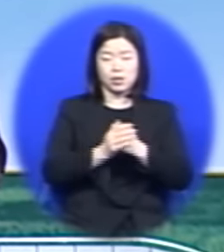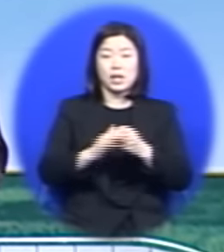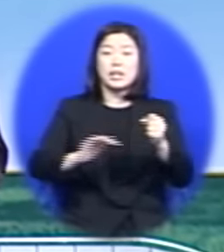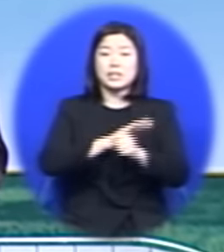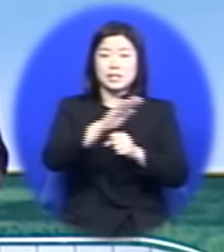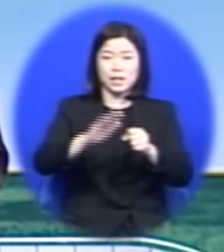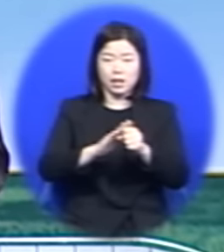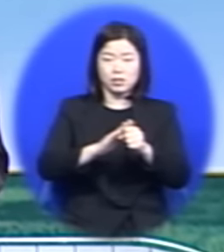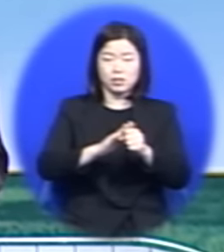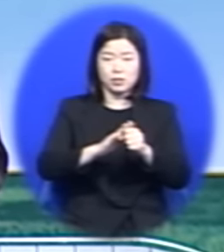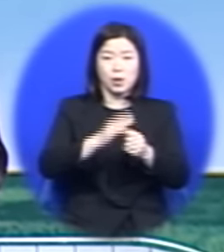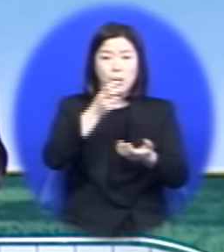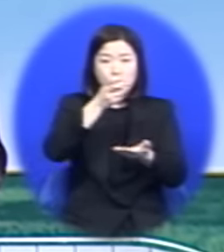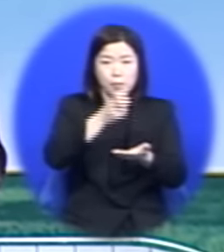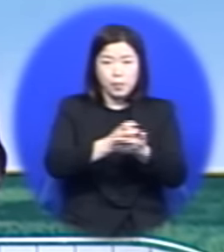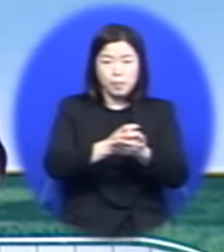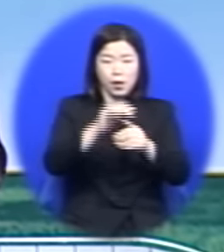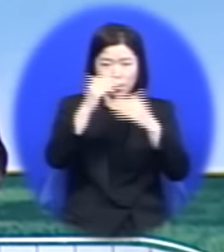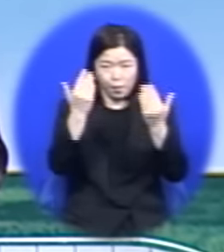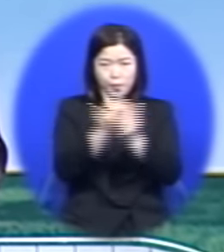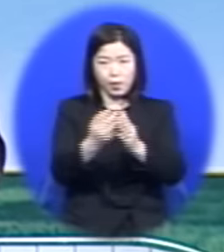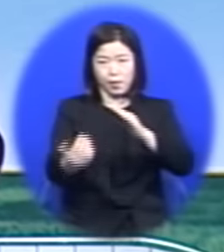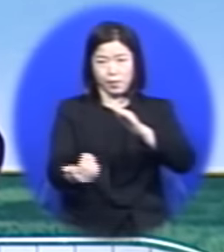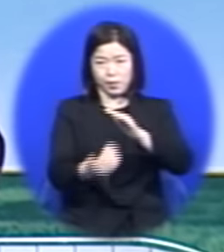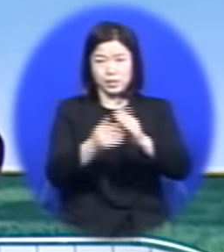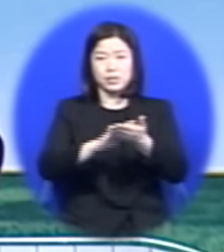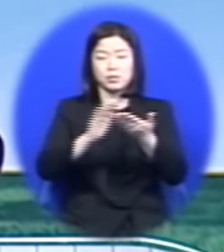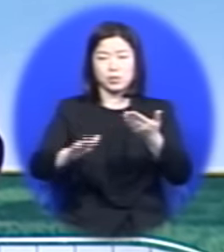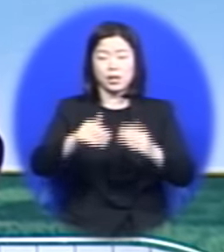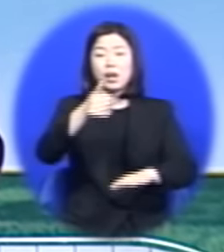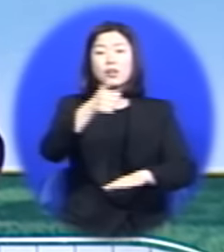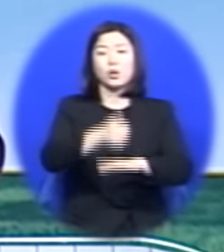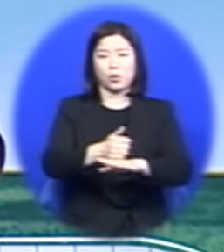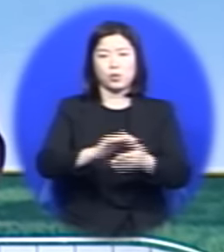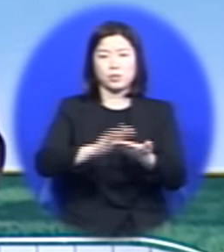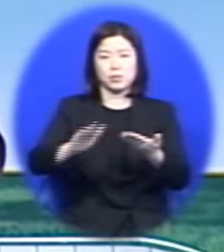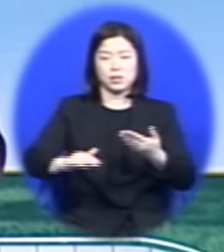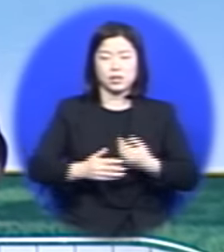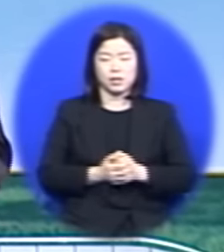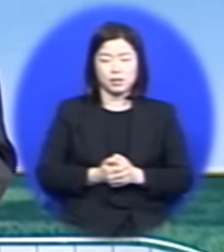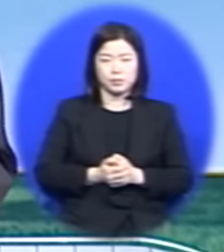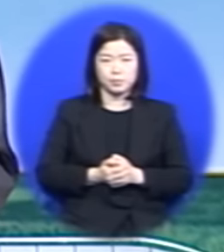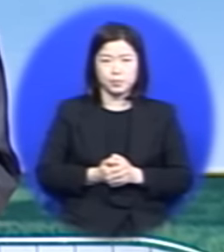사랑은 율법의 완성입니다. 결론이에요.